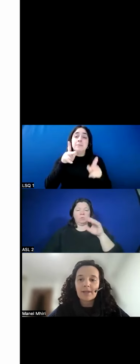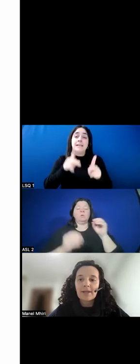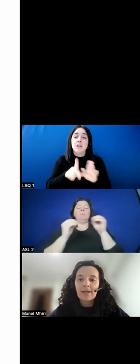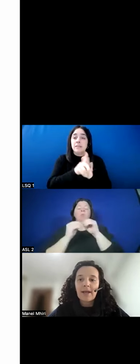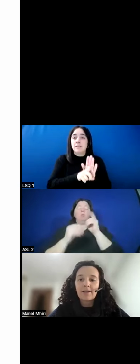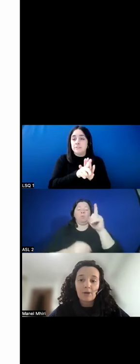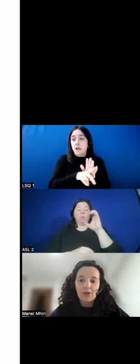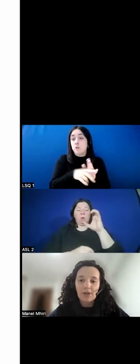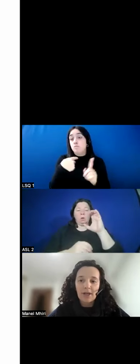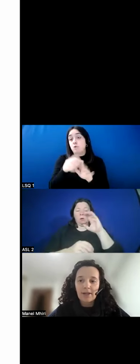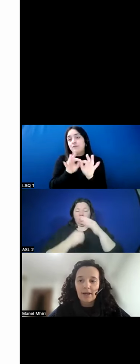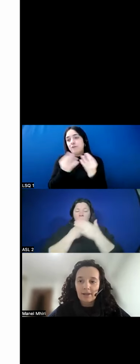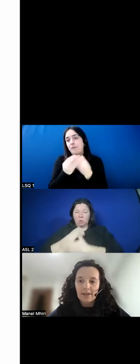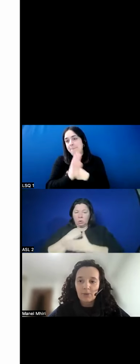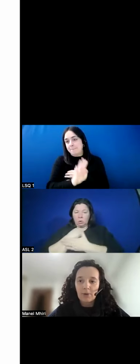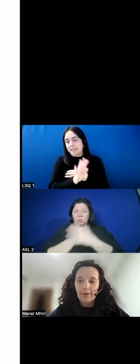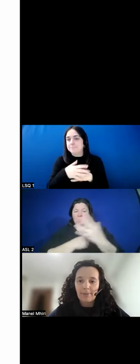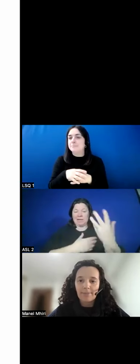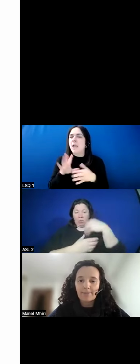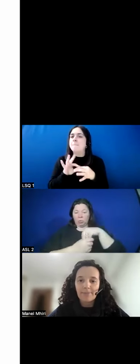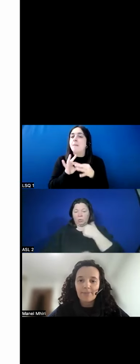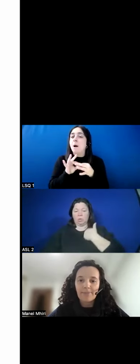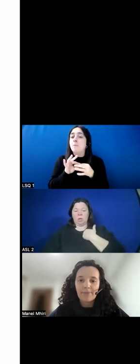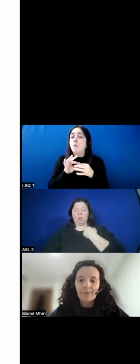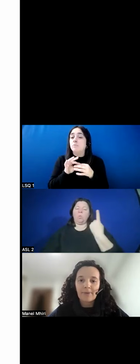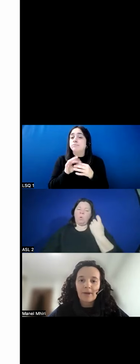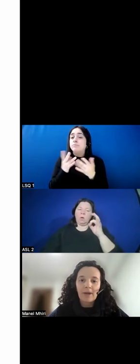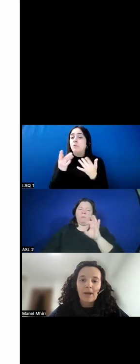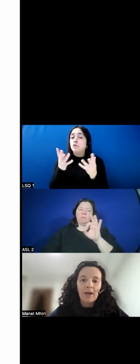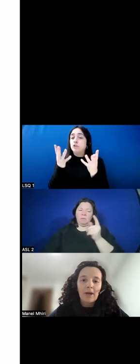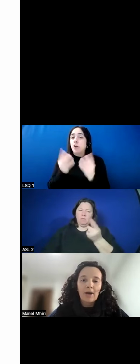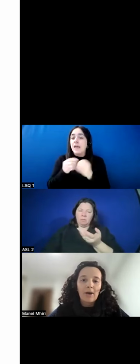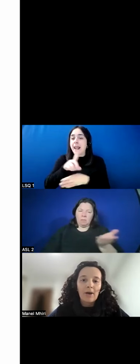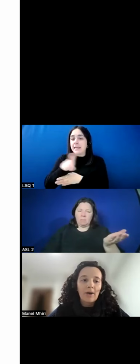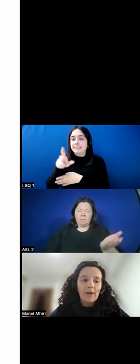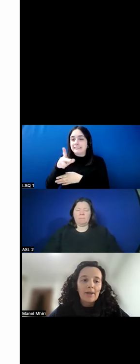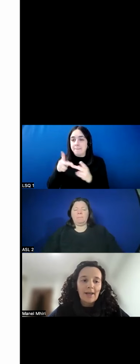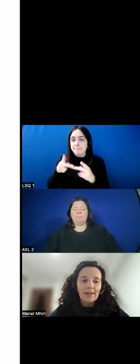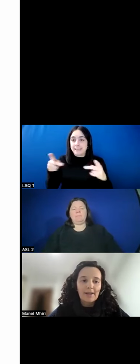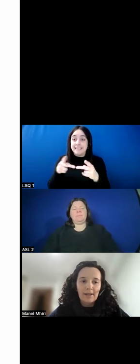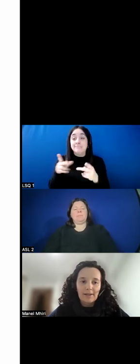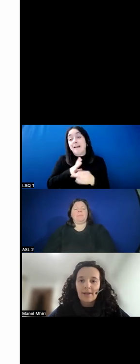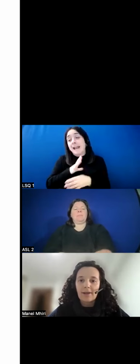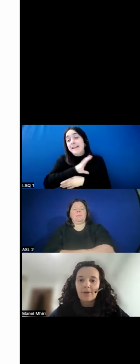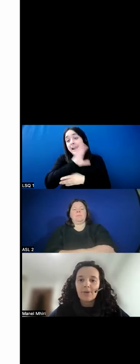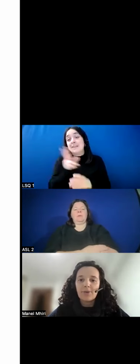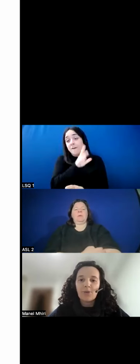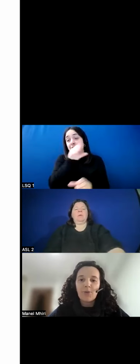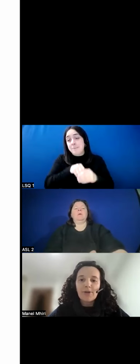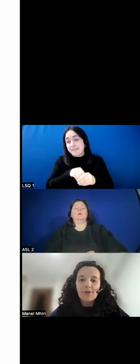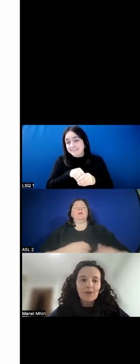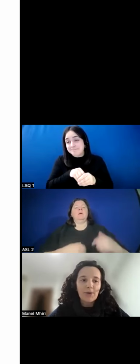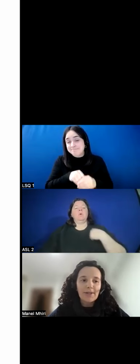On a des membres dans plus de 100 pays et Inclusion Canada est un de ces membres.